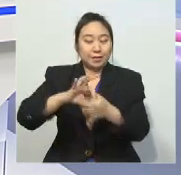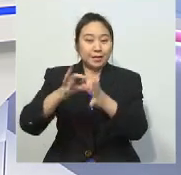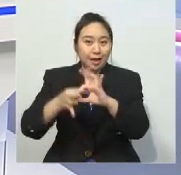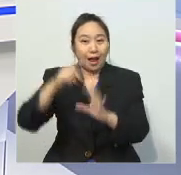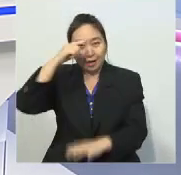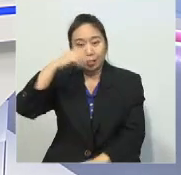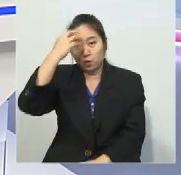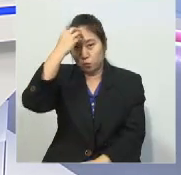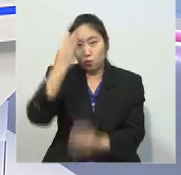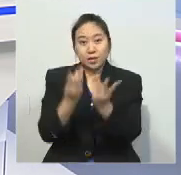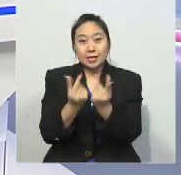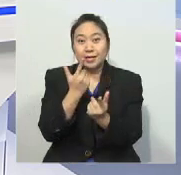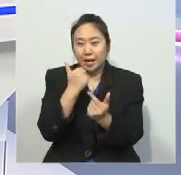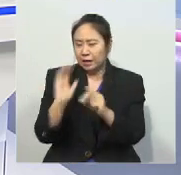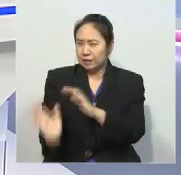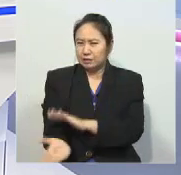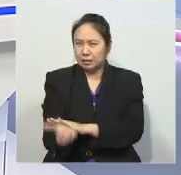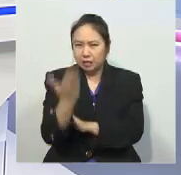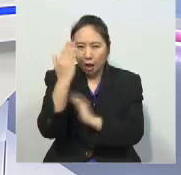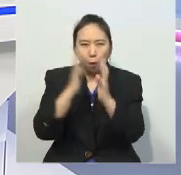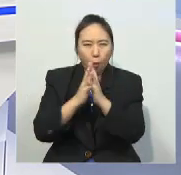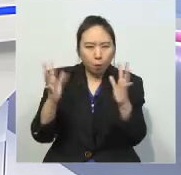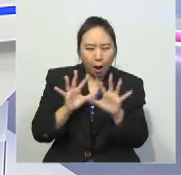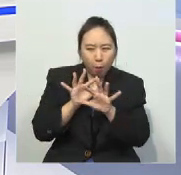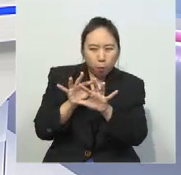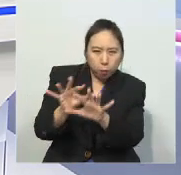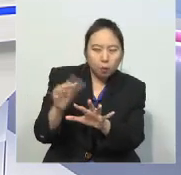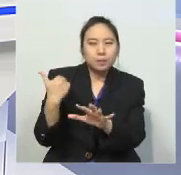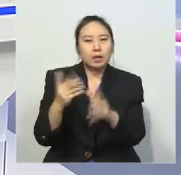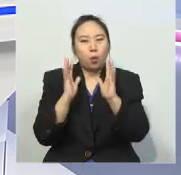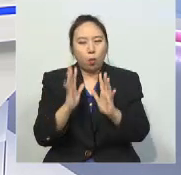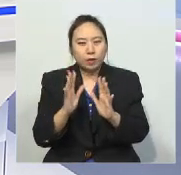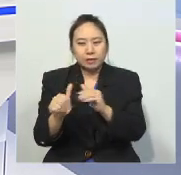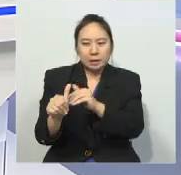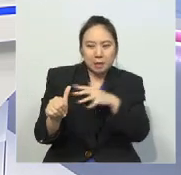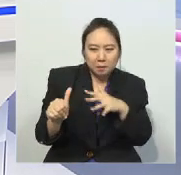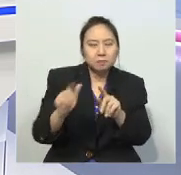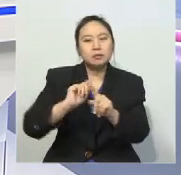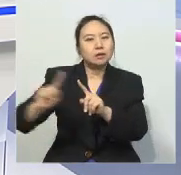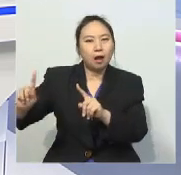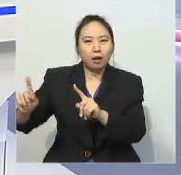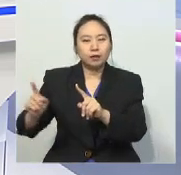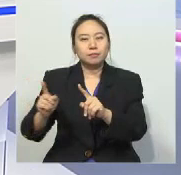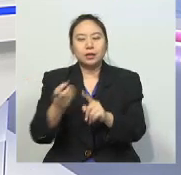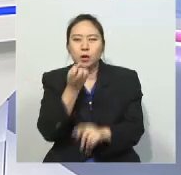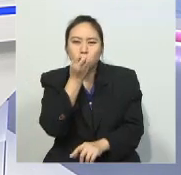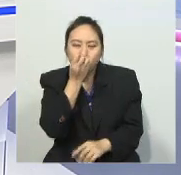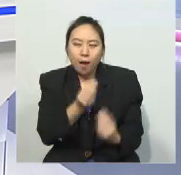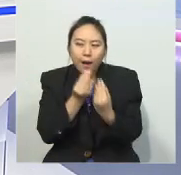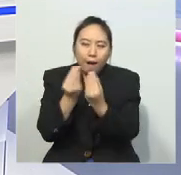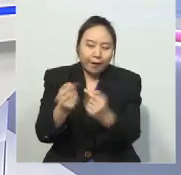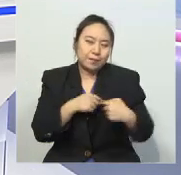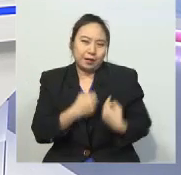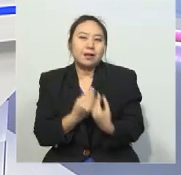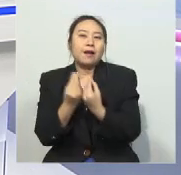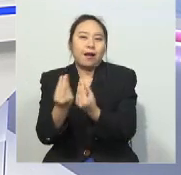กีฬาไทยญี่ปุ่นดินแดงคือคักแต่เช้ามืดอย่างที่บอกไว้ทีเดียวนะครับบรรยากาศกองเชียร์แกนนำพรรคอาจจะเป็นเรื่องของการให้ดอกไม้ให้กำลังใจกัน